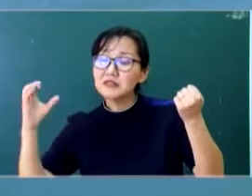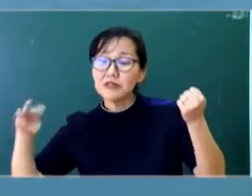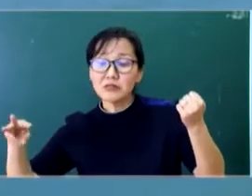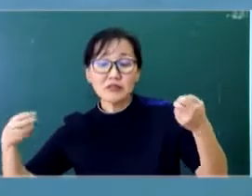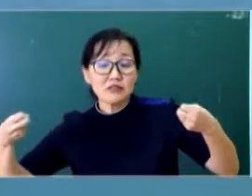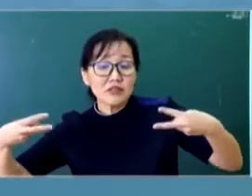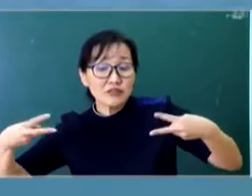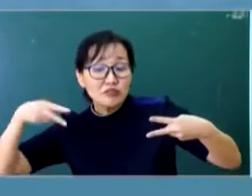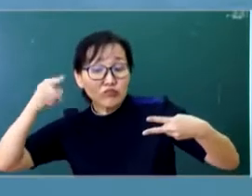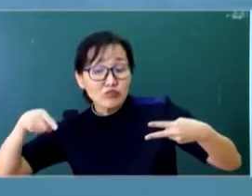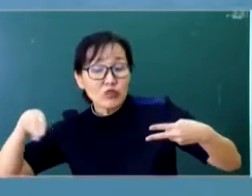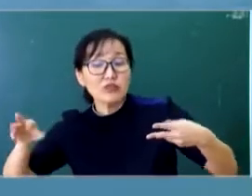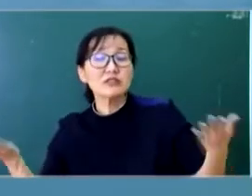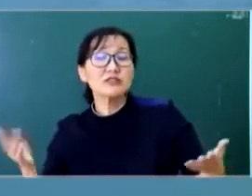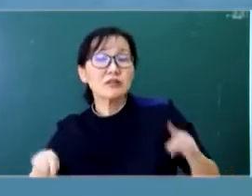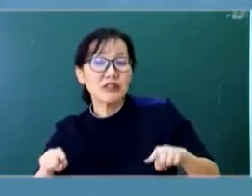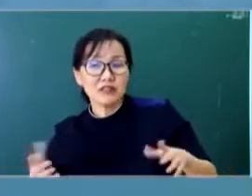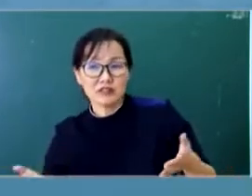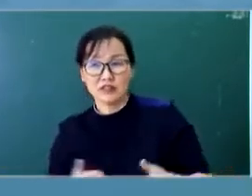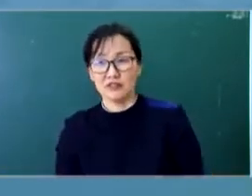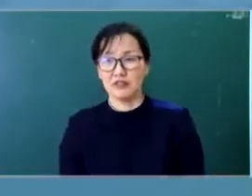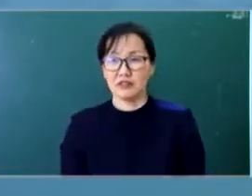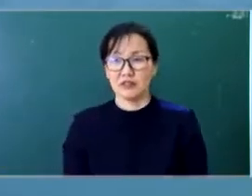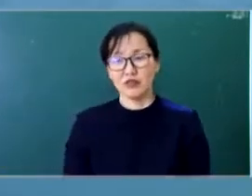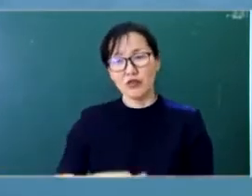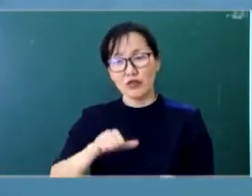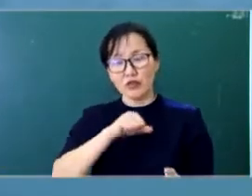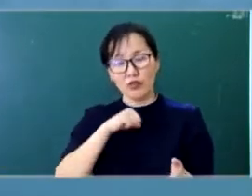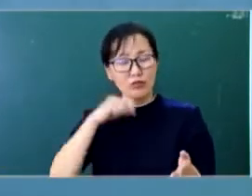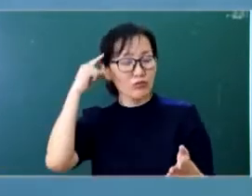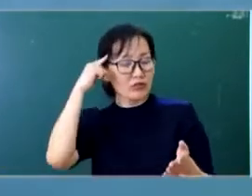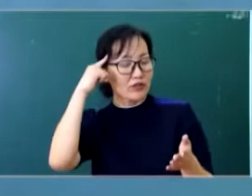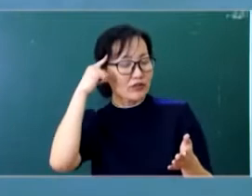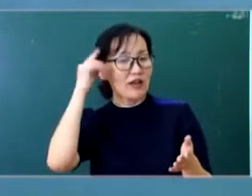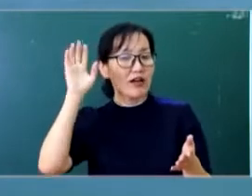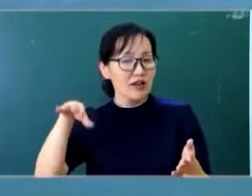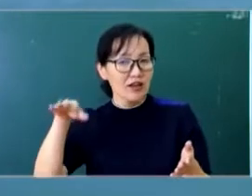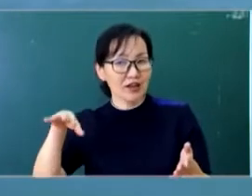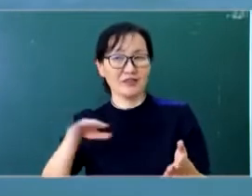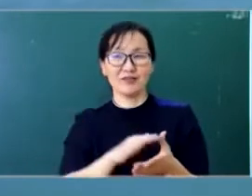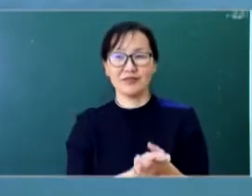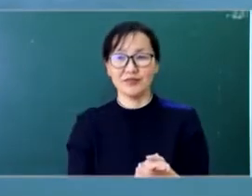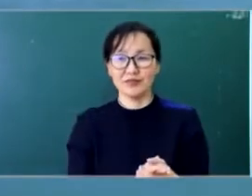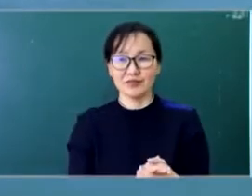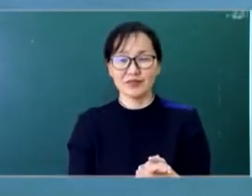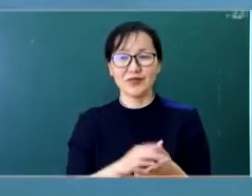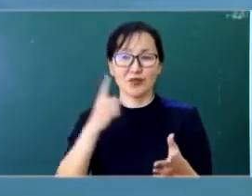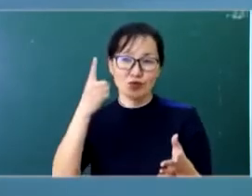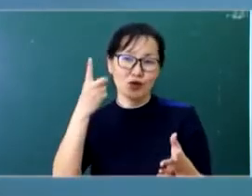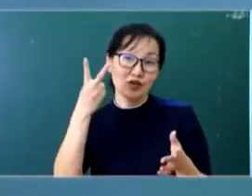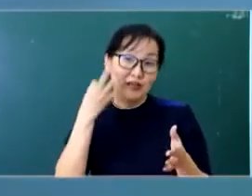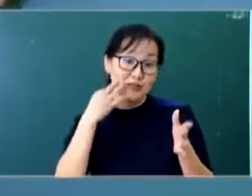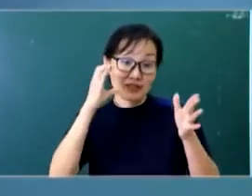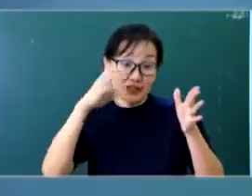метр маань 28 см маань метр хүрхгүй байна. Тэгвэл 1 метрт 100 см байдаг учраас 1